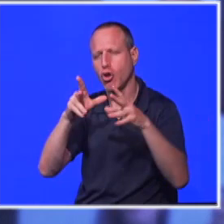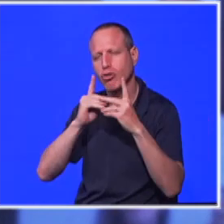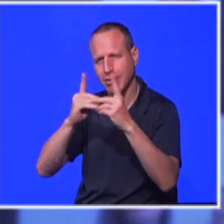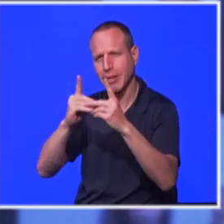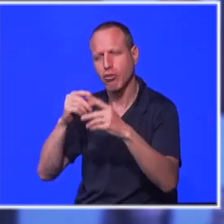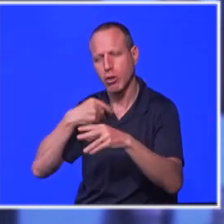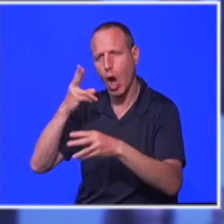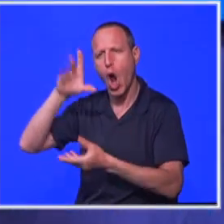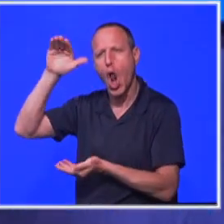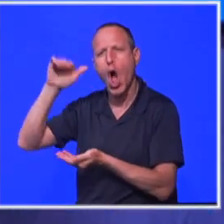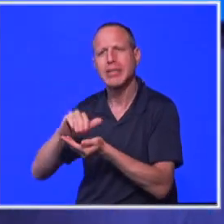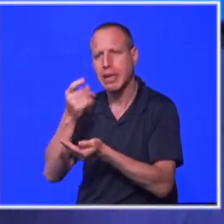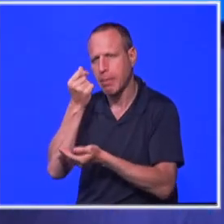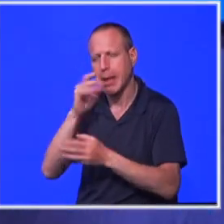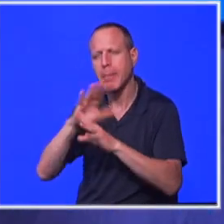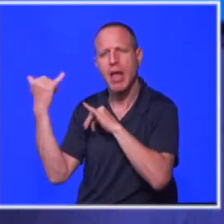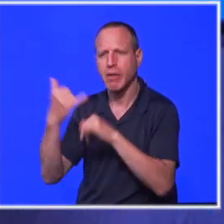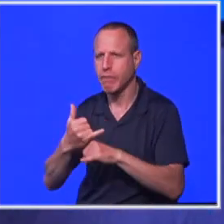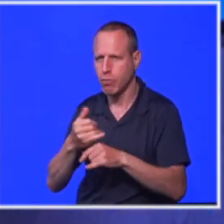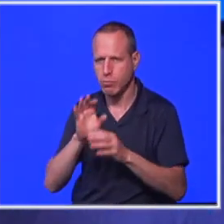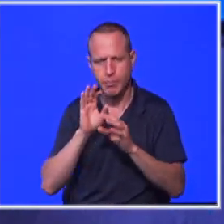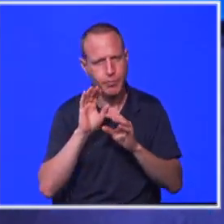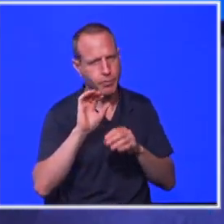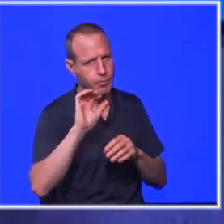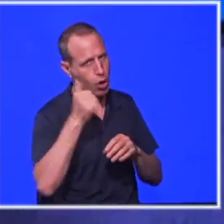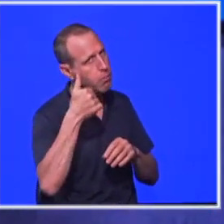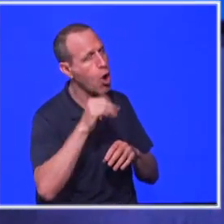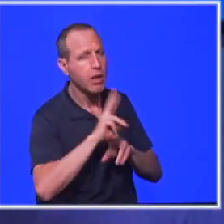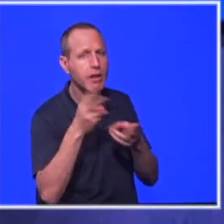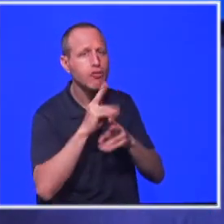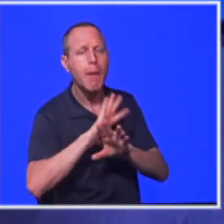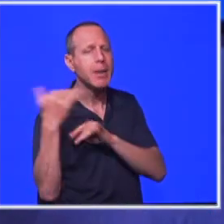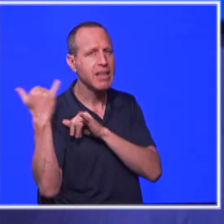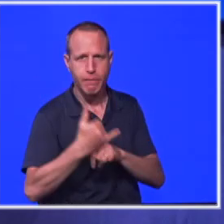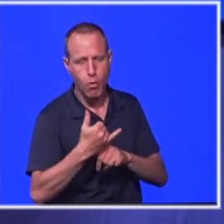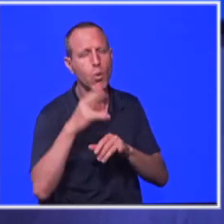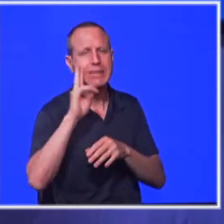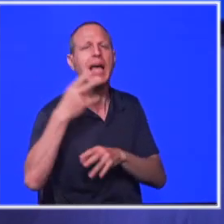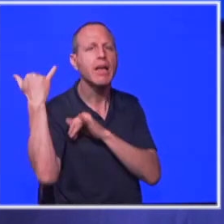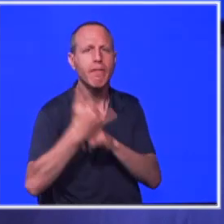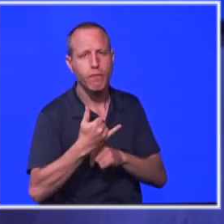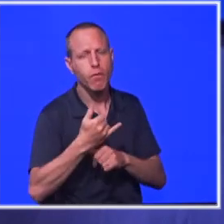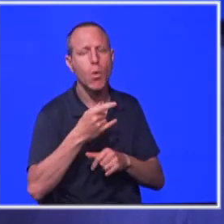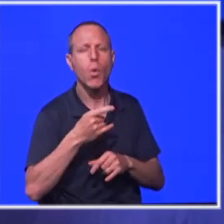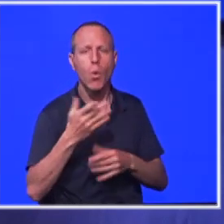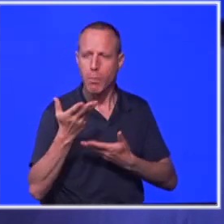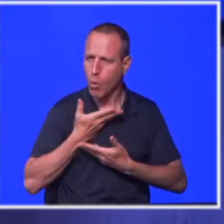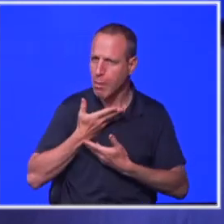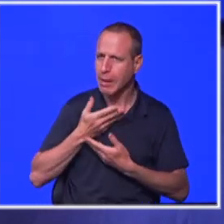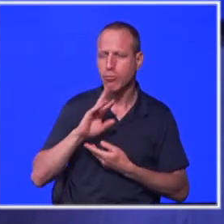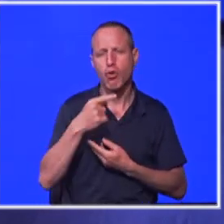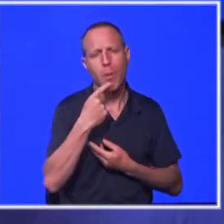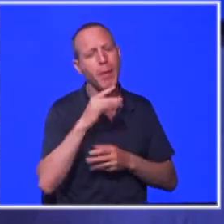הזה? לגמרי, לגמרי. קודם כל אי אפשר בלי יבוא. צריך יבוא. קובל. צריך יבוא. מי שטוען שזה או יבוא או ייצור